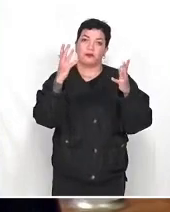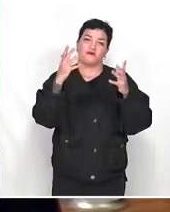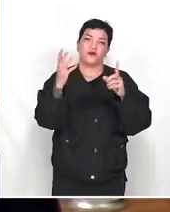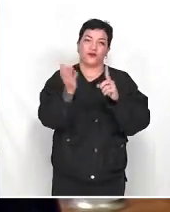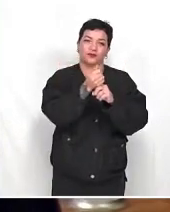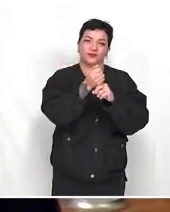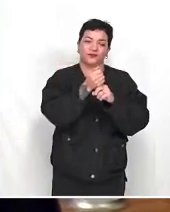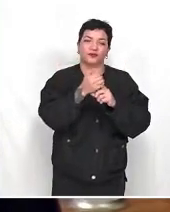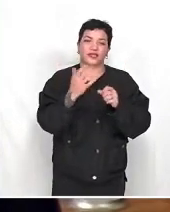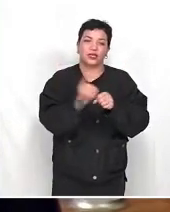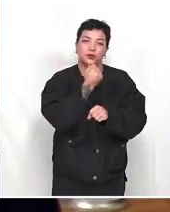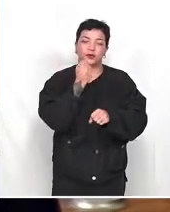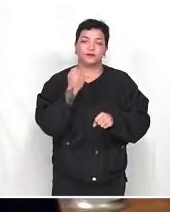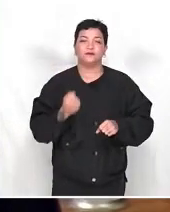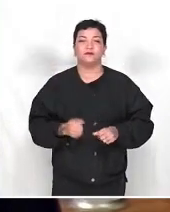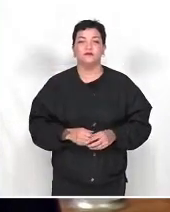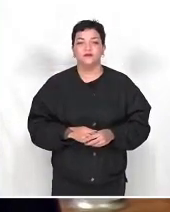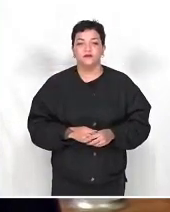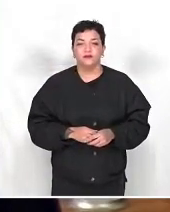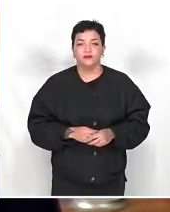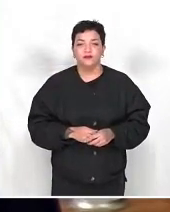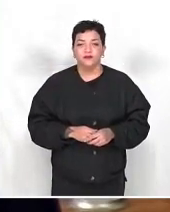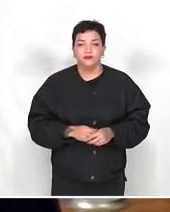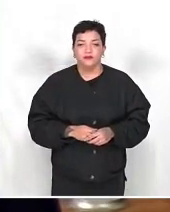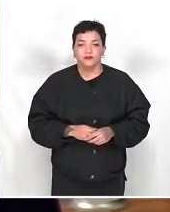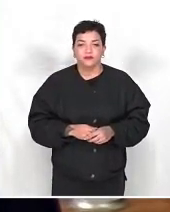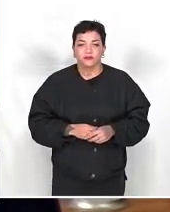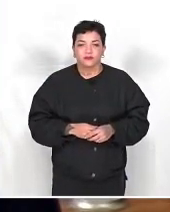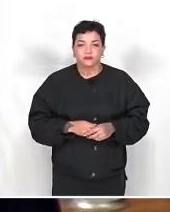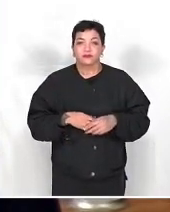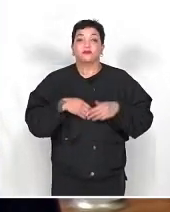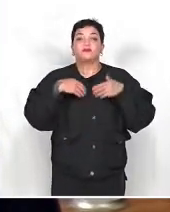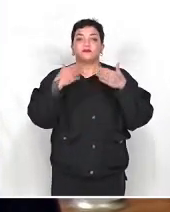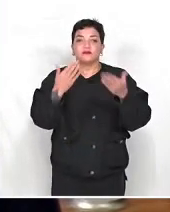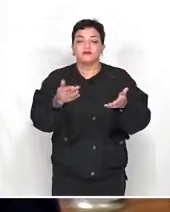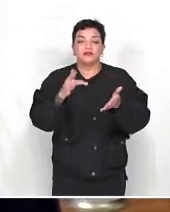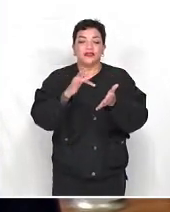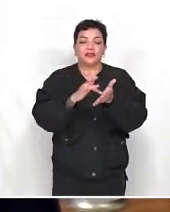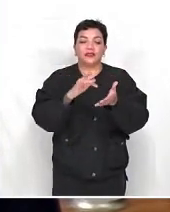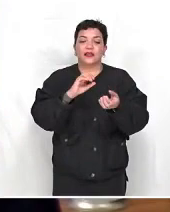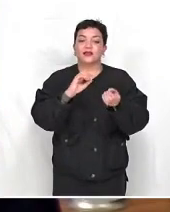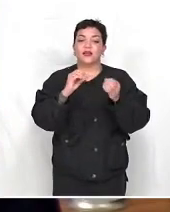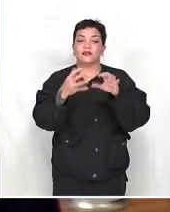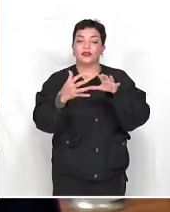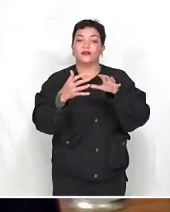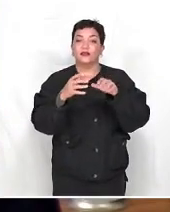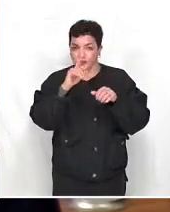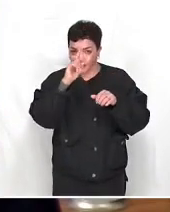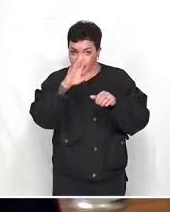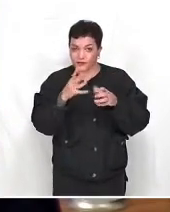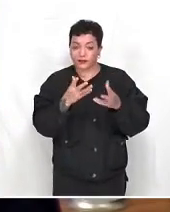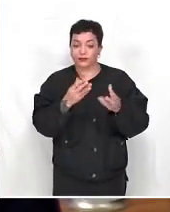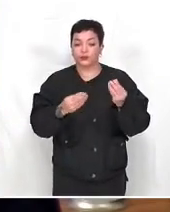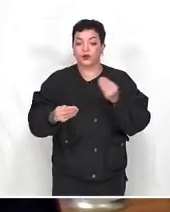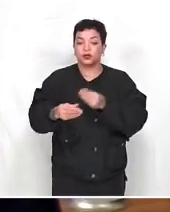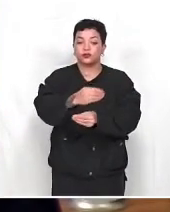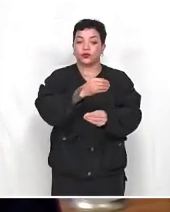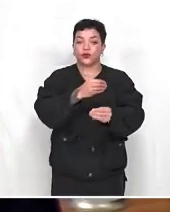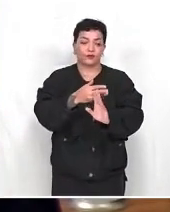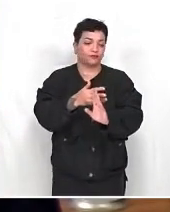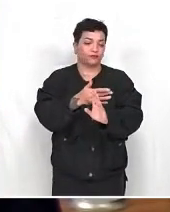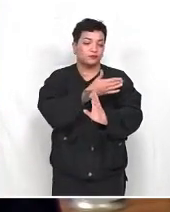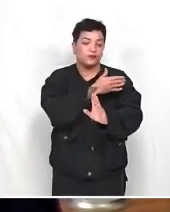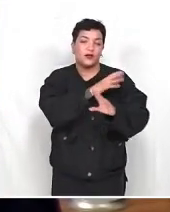Bravo. Mais ensuite arrive la consultation en ligne. Après quand même plusieurs mois d'expérimentation. On aurait préféré